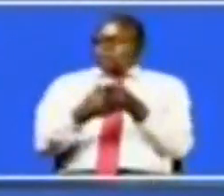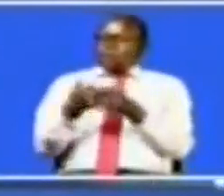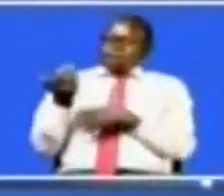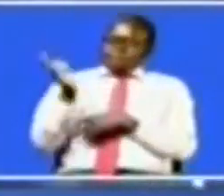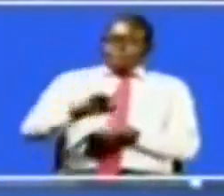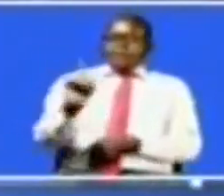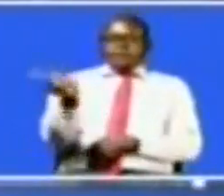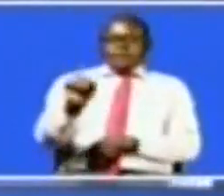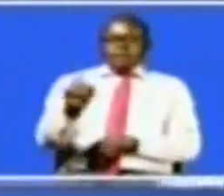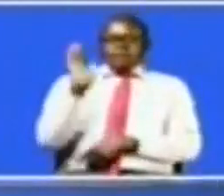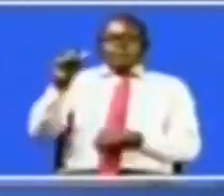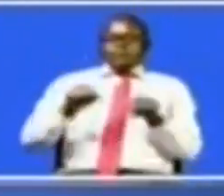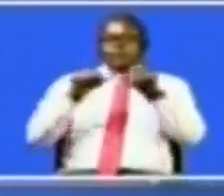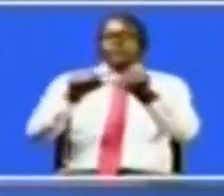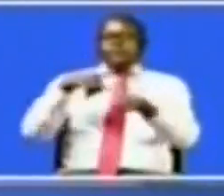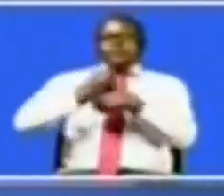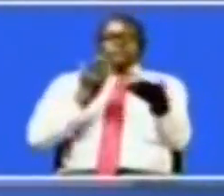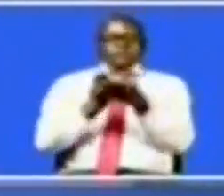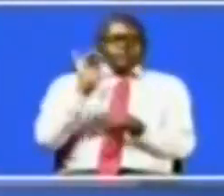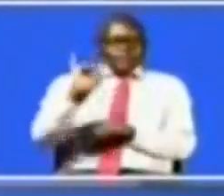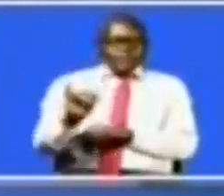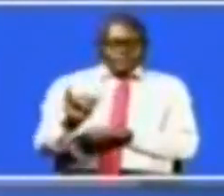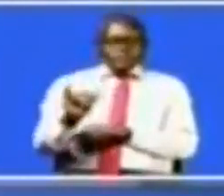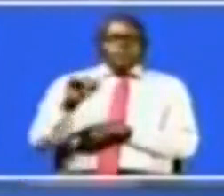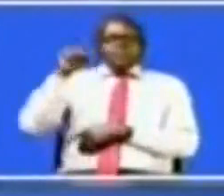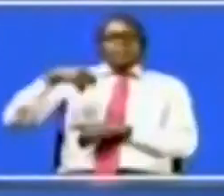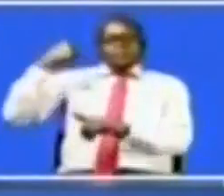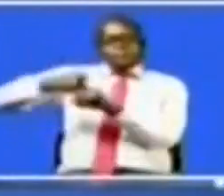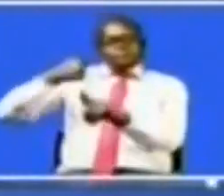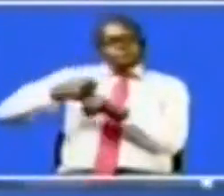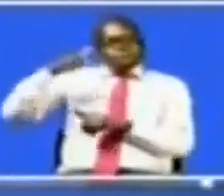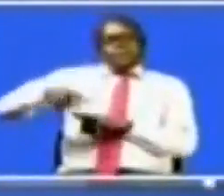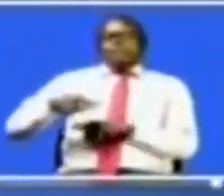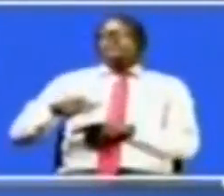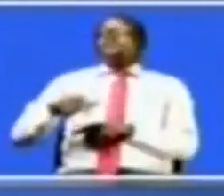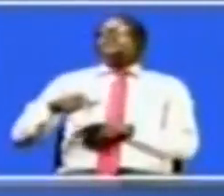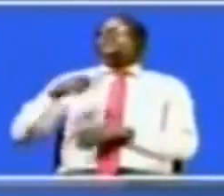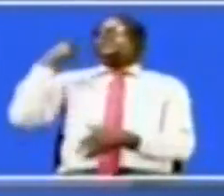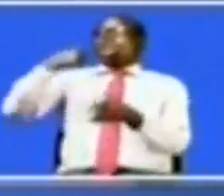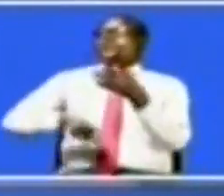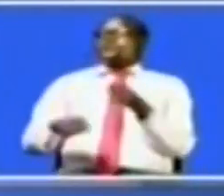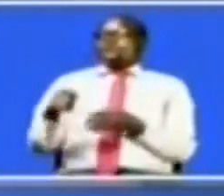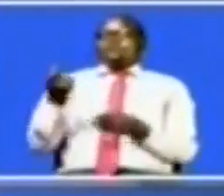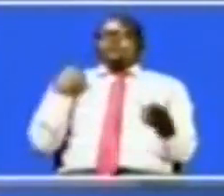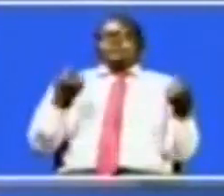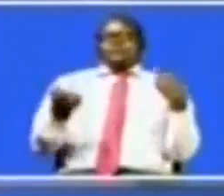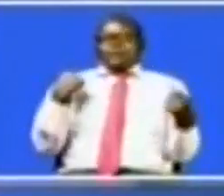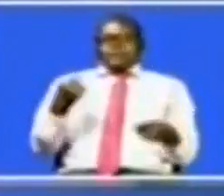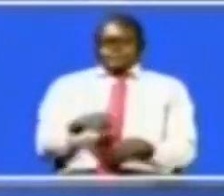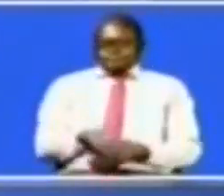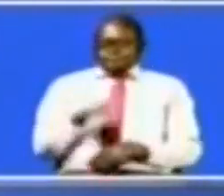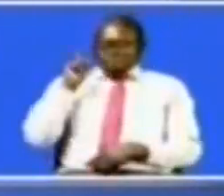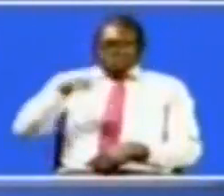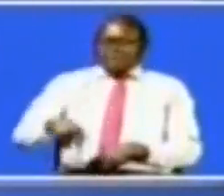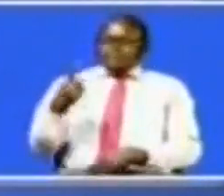lobby, nitaendelea kuhakikisha kwamba tunapambana na hii bei ya majani chai. Na kwa hivyo